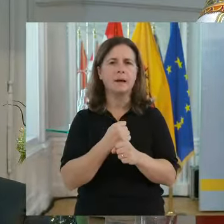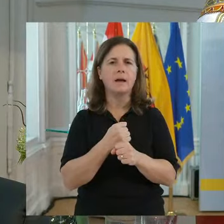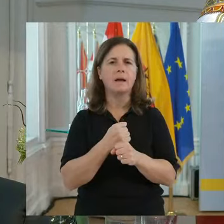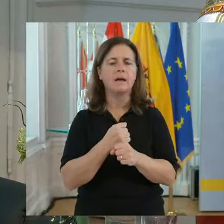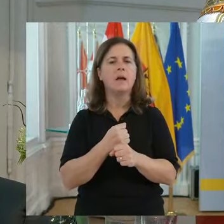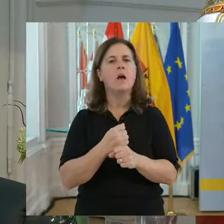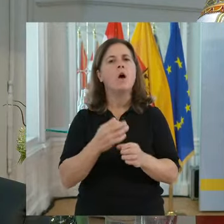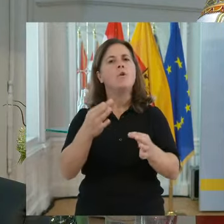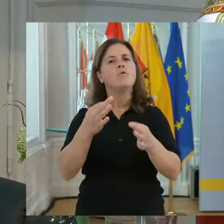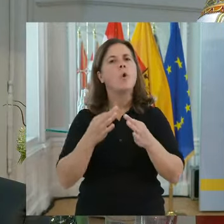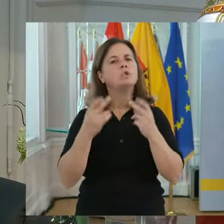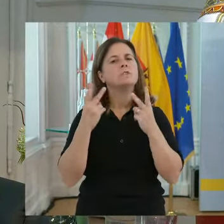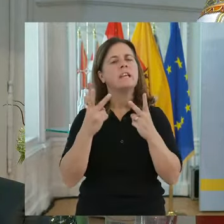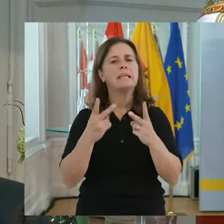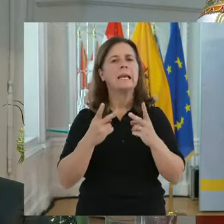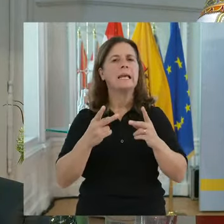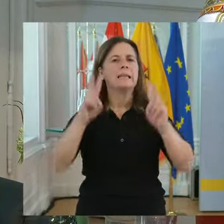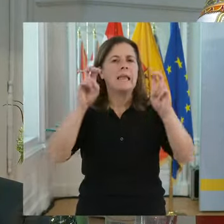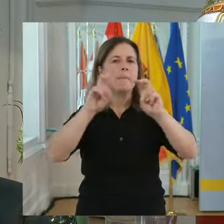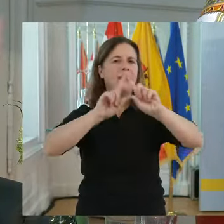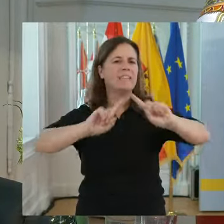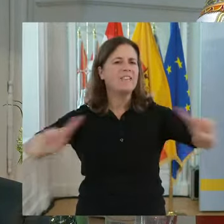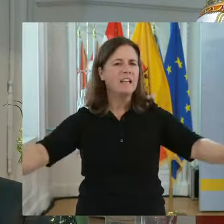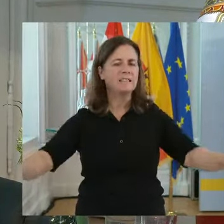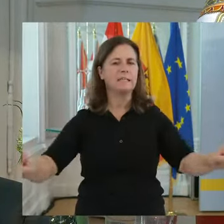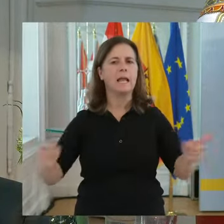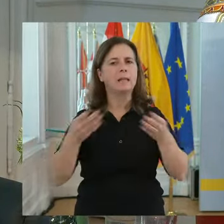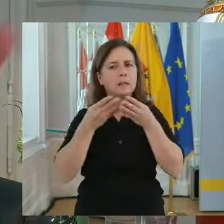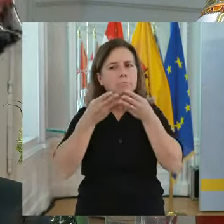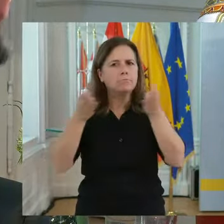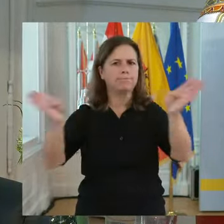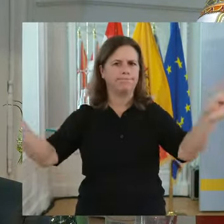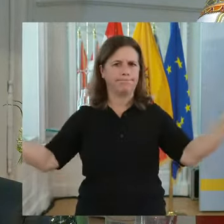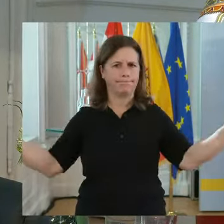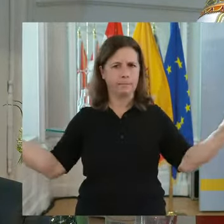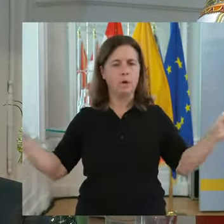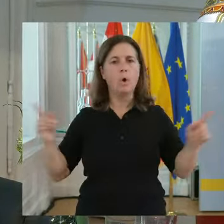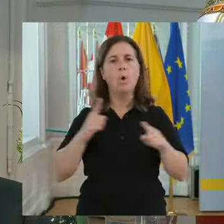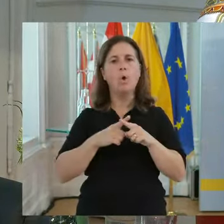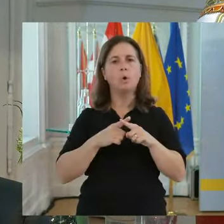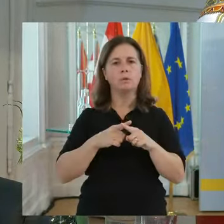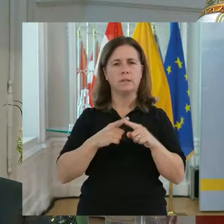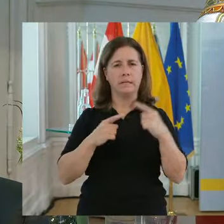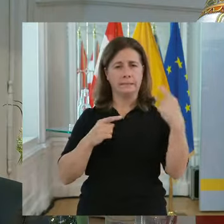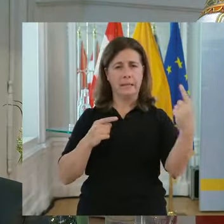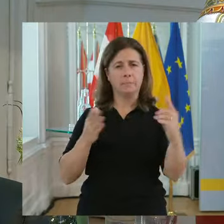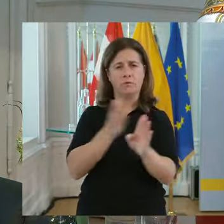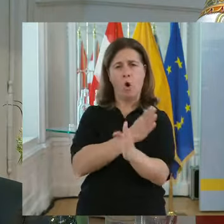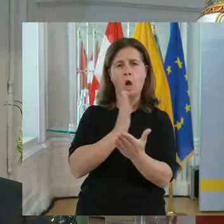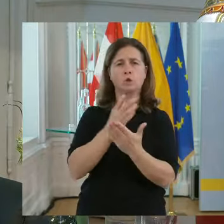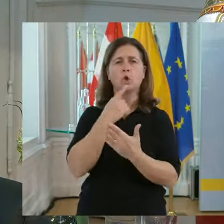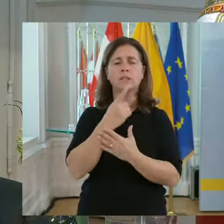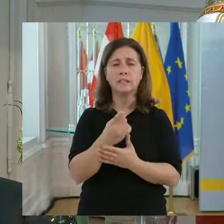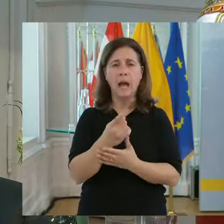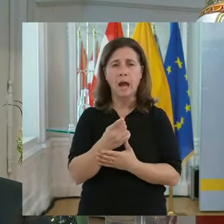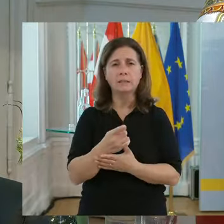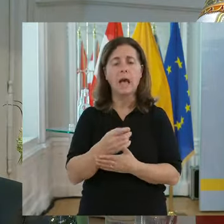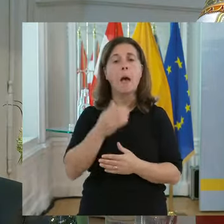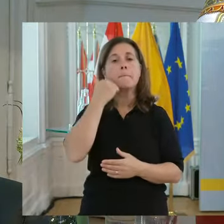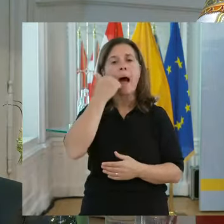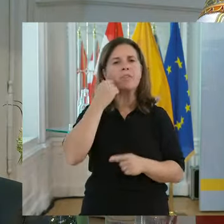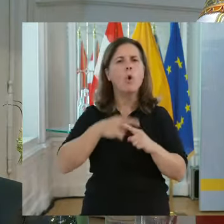ganz wesentlich um das Thema Diversität ganz groß und breit zu denken. Und Sigrun Altner hat es angesprochen, wir haben damit begonnen, Mann und